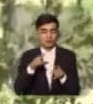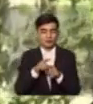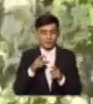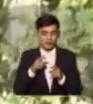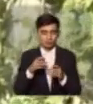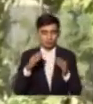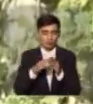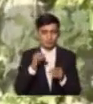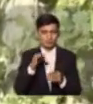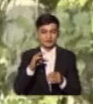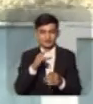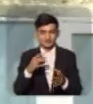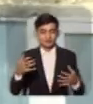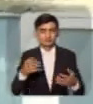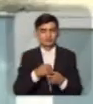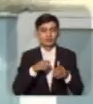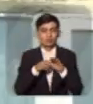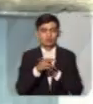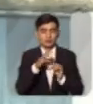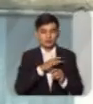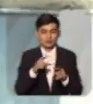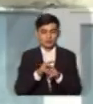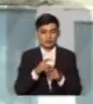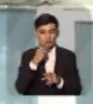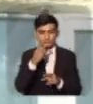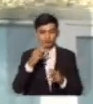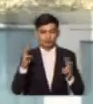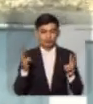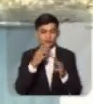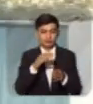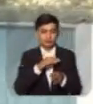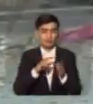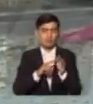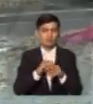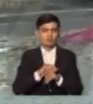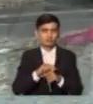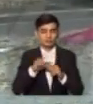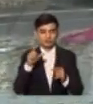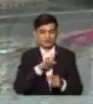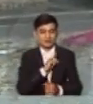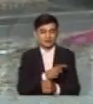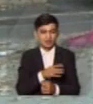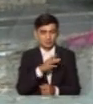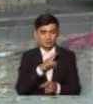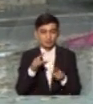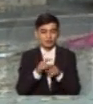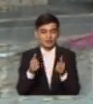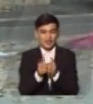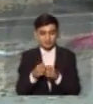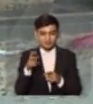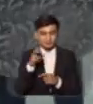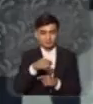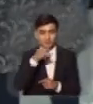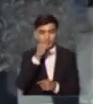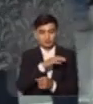шыққанша, жаным көкке шажаздады дейді ол. Өйткені шатырдан басталған алапат өрттің қарқыны қатты болған соншалық, маңына жолау мүмкін